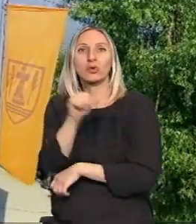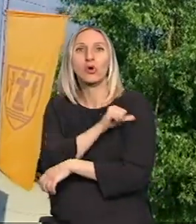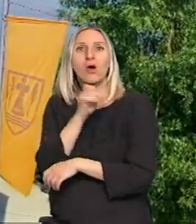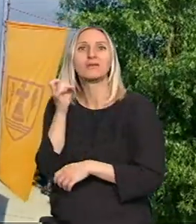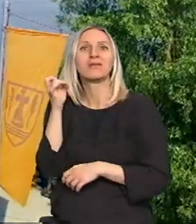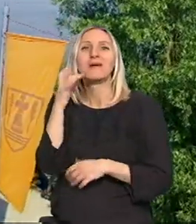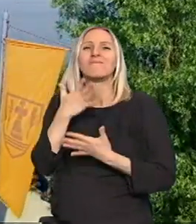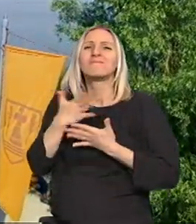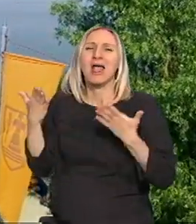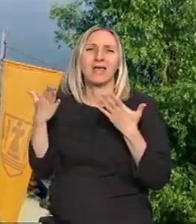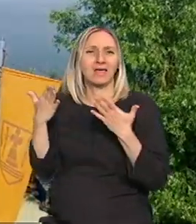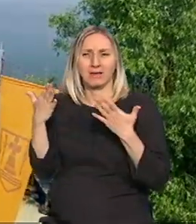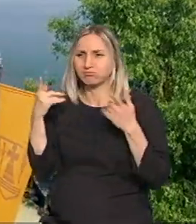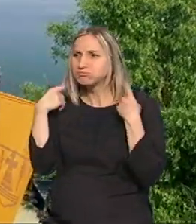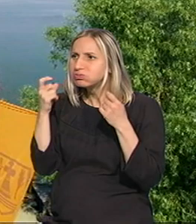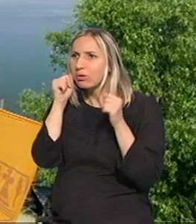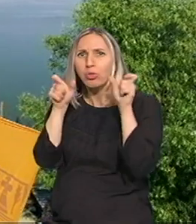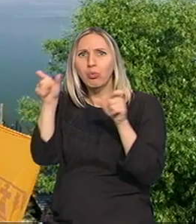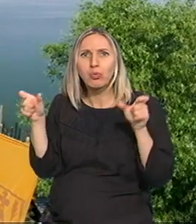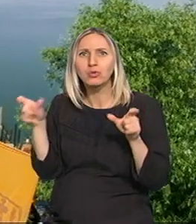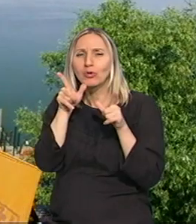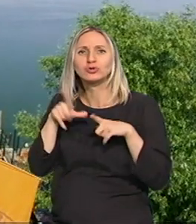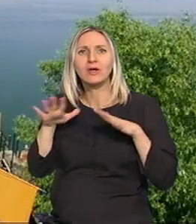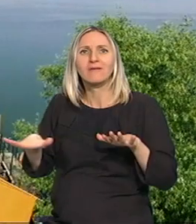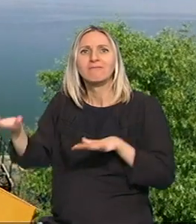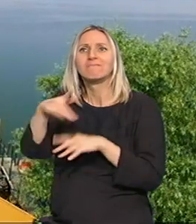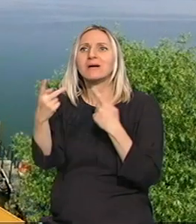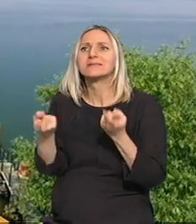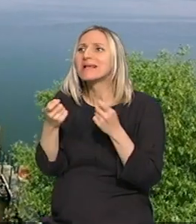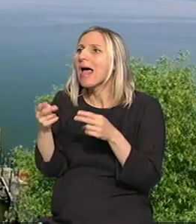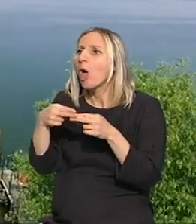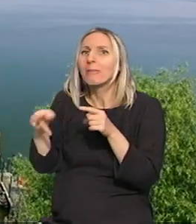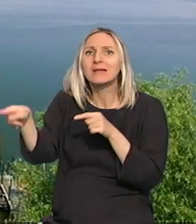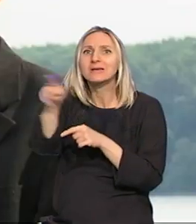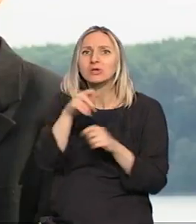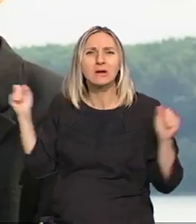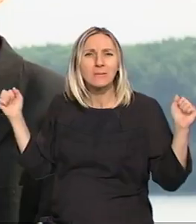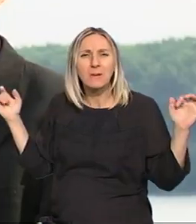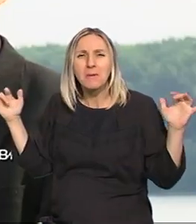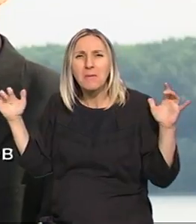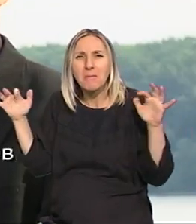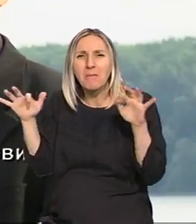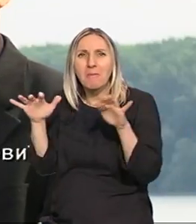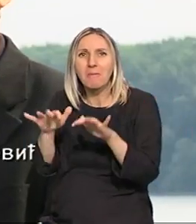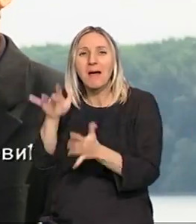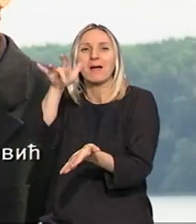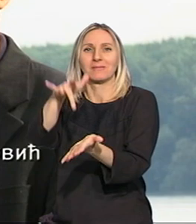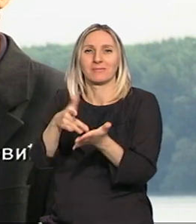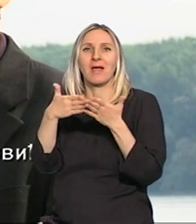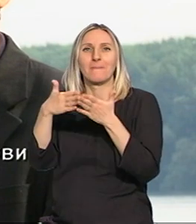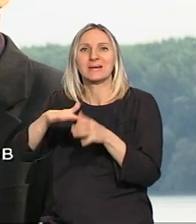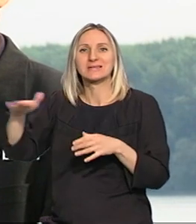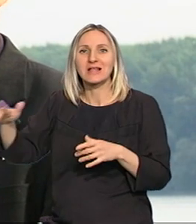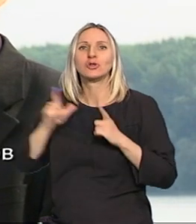se veliki broj meštana i okolnih sela sjatio ovde na pristaništu da dočeka kraljicu